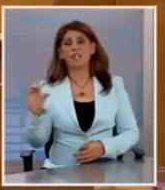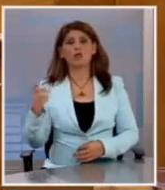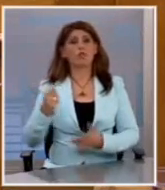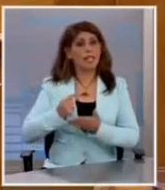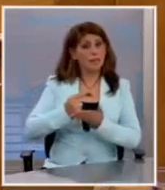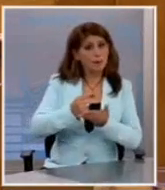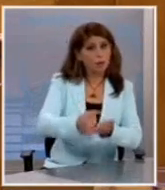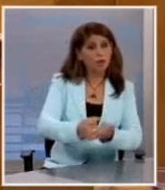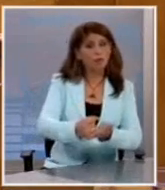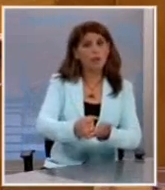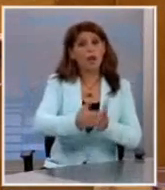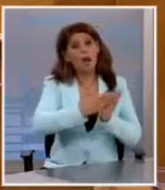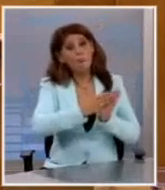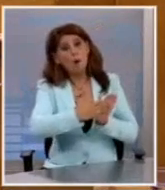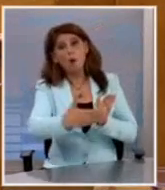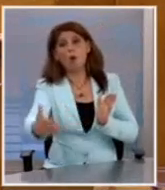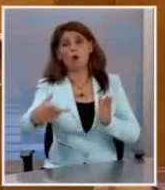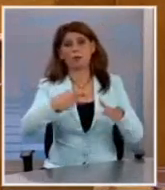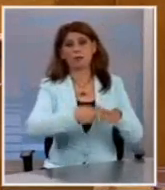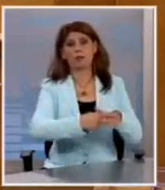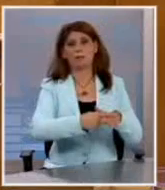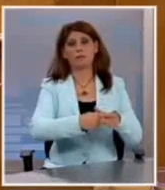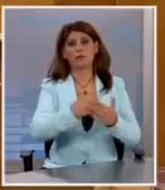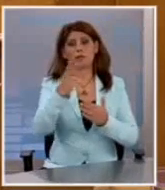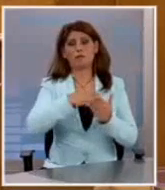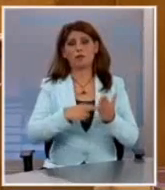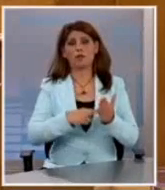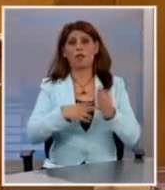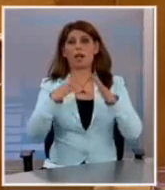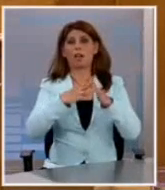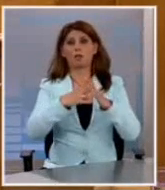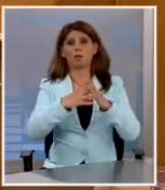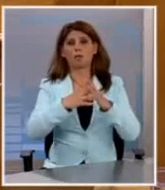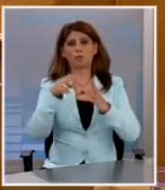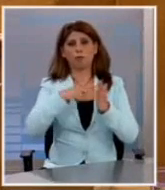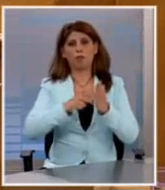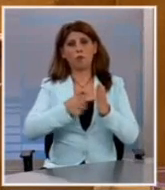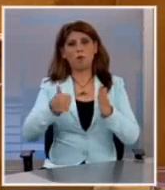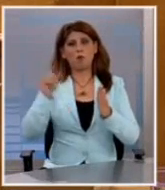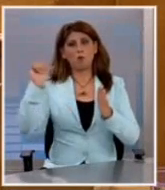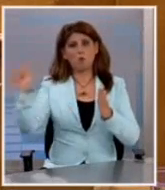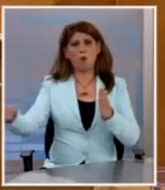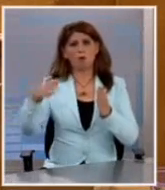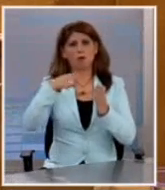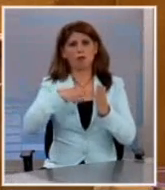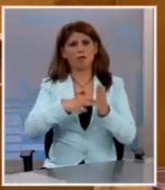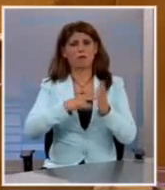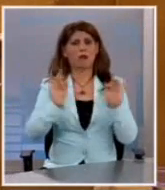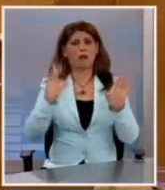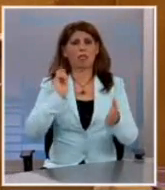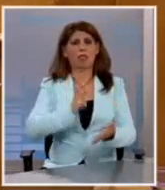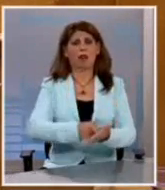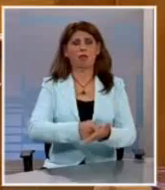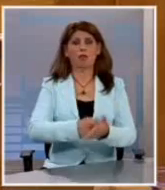χρηματοδοτηθεί από όλες τις τράπεζες για την εφημερίδα Ακρόπολη που διάβαζε μόνο ο ίδιος? Ποιοι